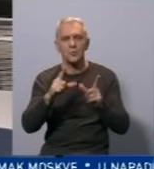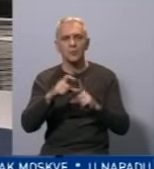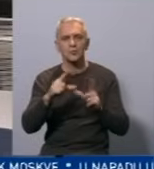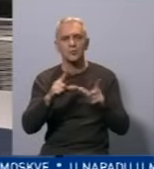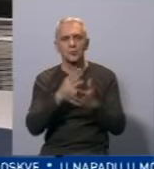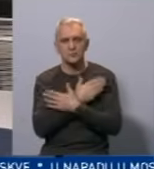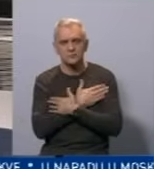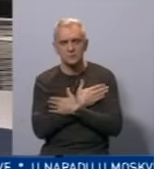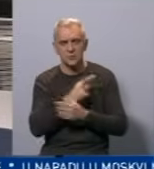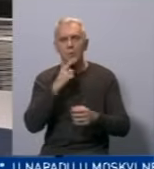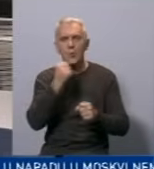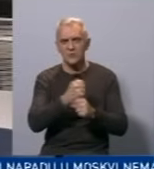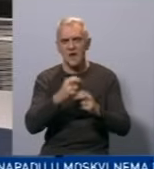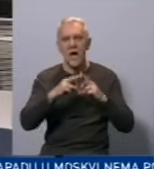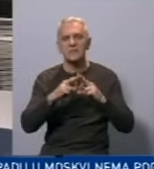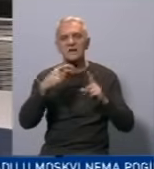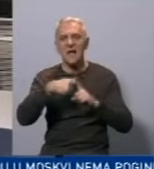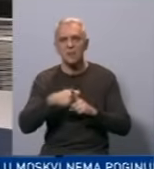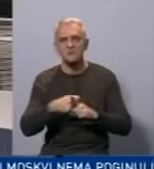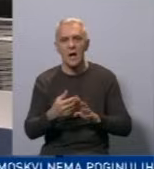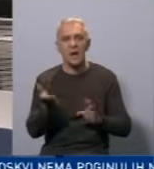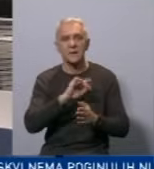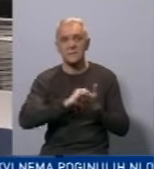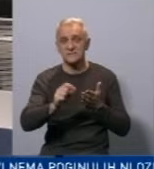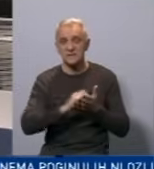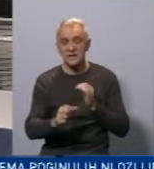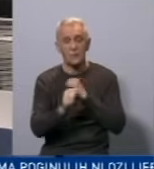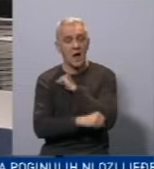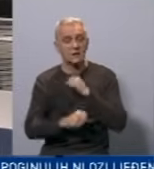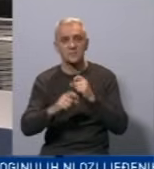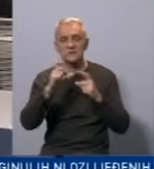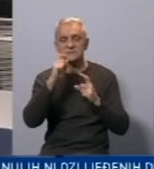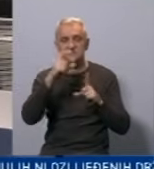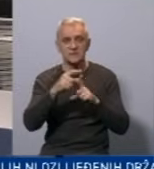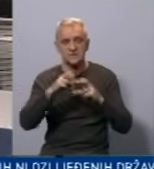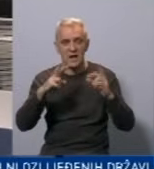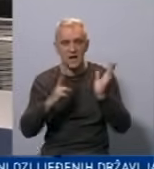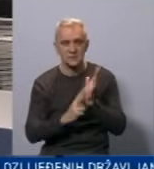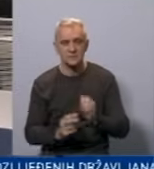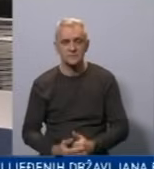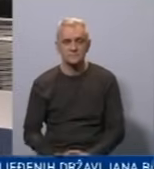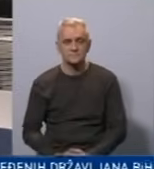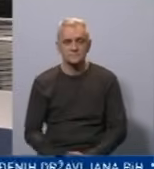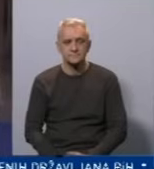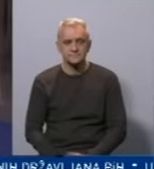kultni film Kuduz reditelja Ademira Kenovića, a prema scenariju akademika Sidrana.